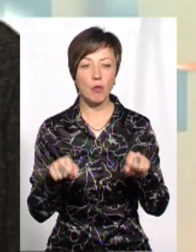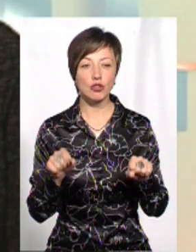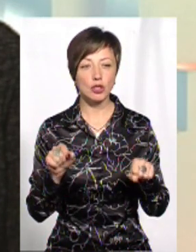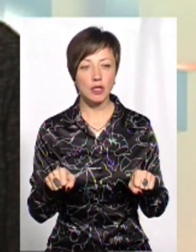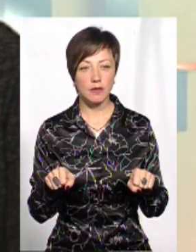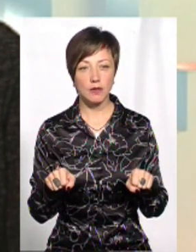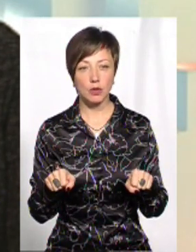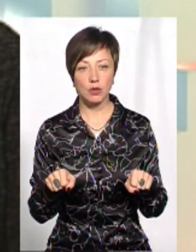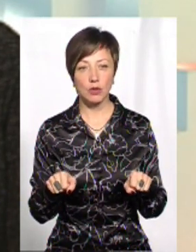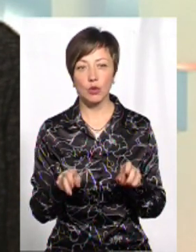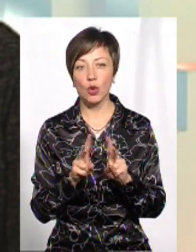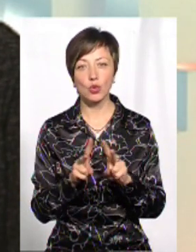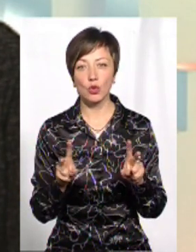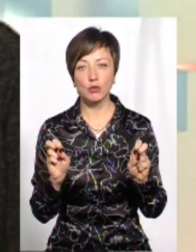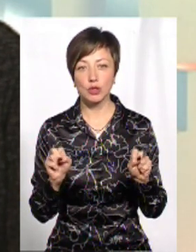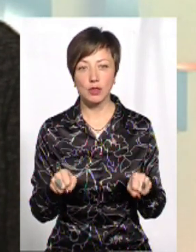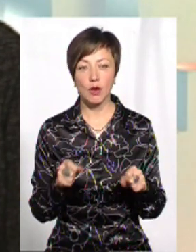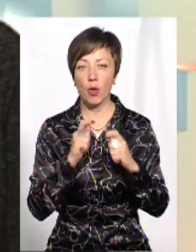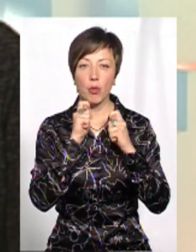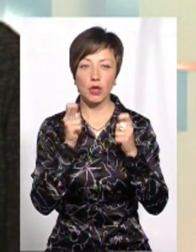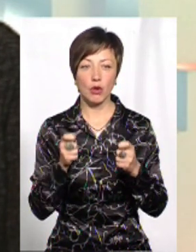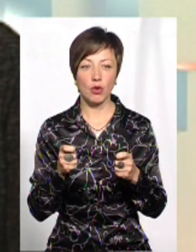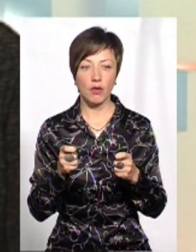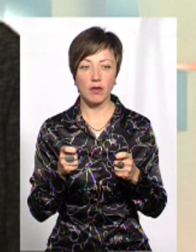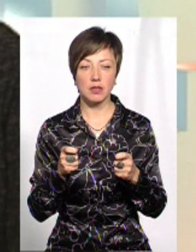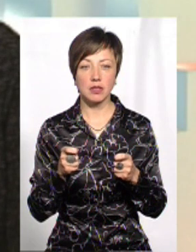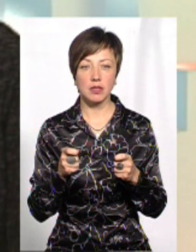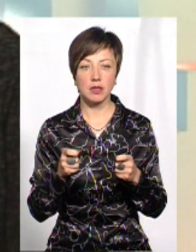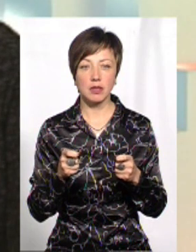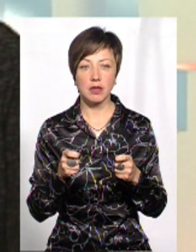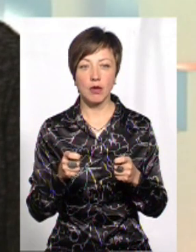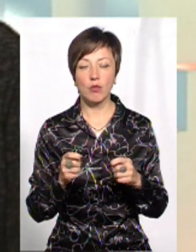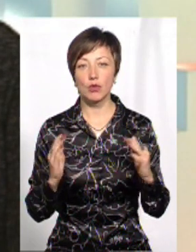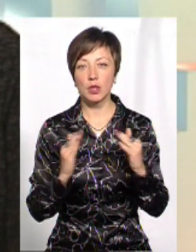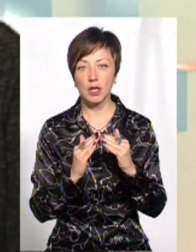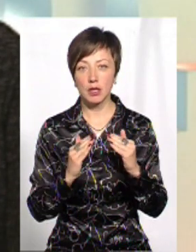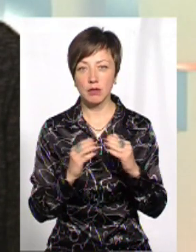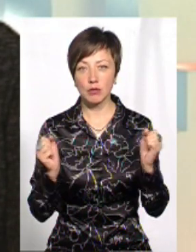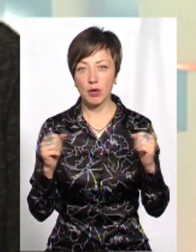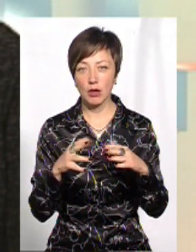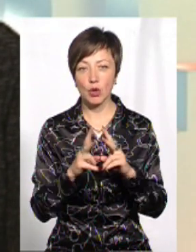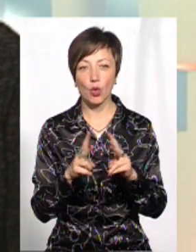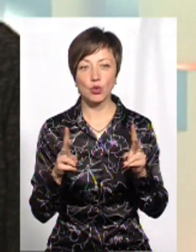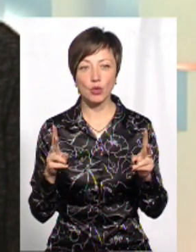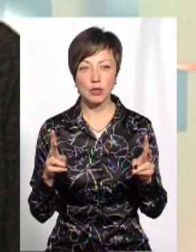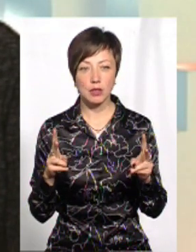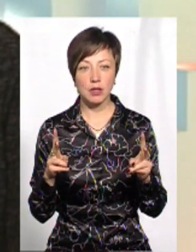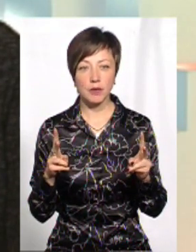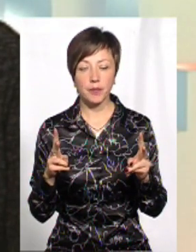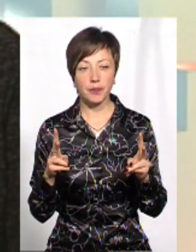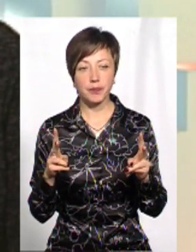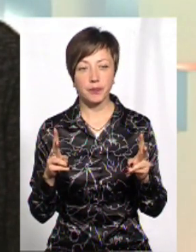можливо, ну, хтось, можливо, подарував релігійній громаді будинок, де вони збираються, хтось